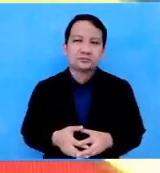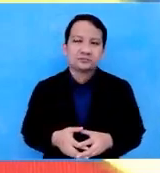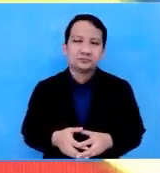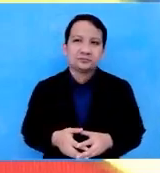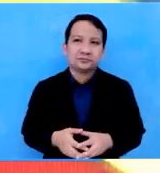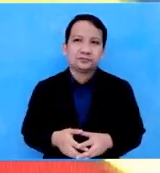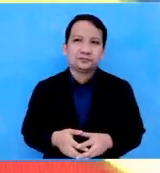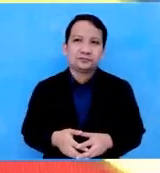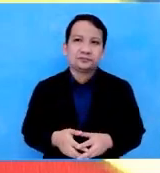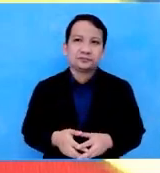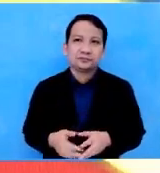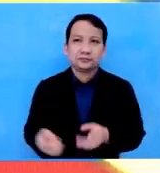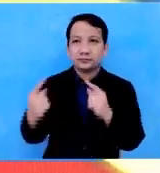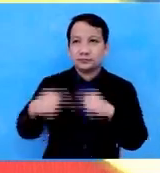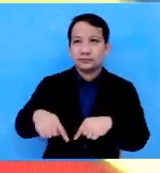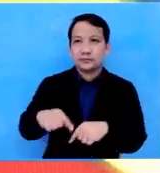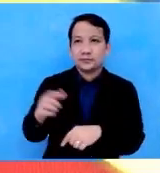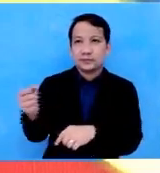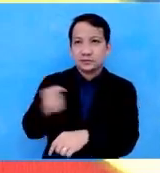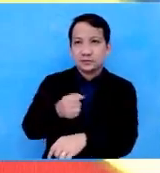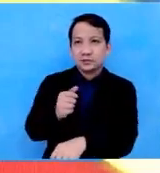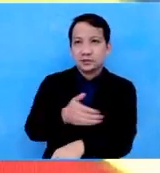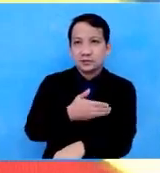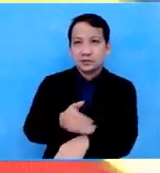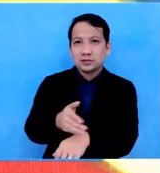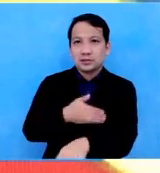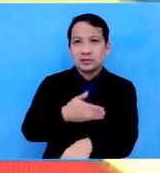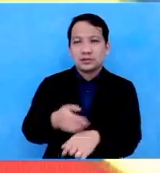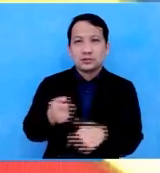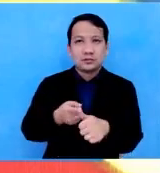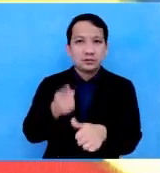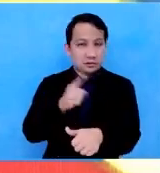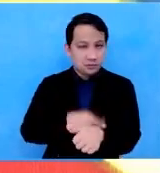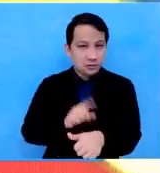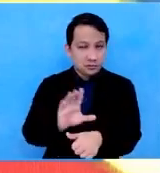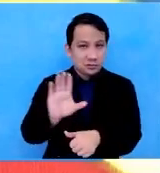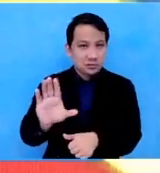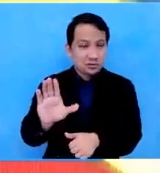Nakuha pati yung kanta ko. Yung unang kinanta, nakanta,